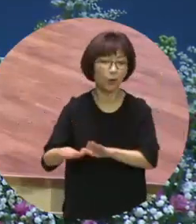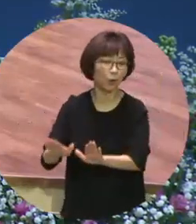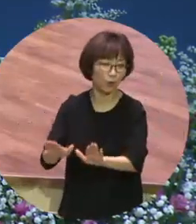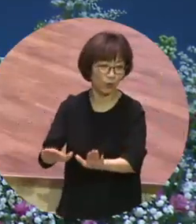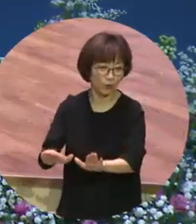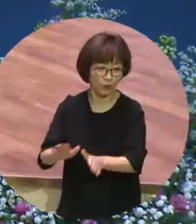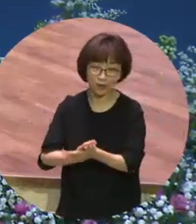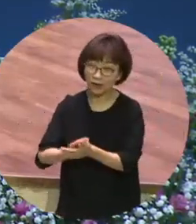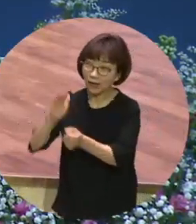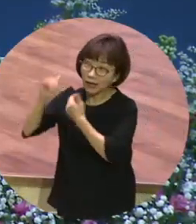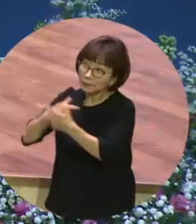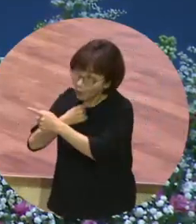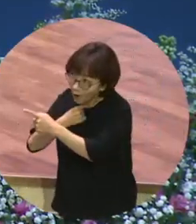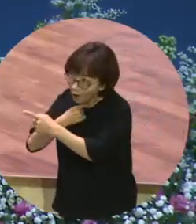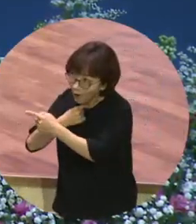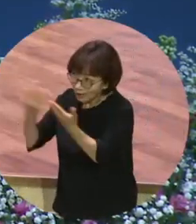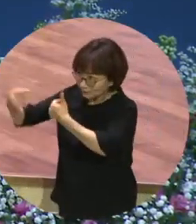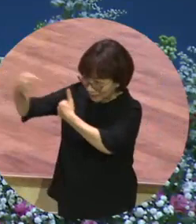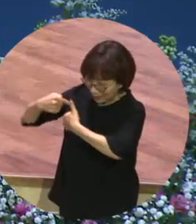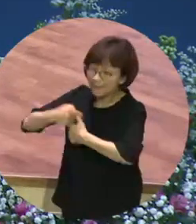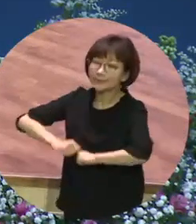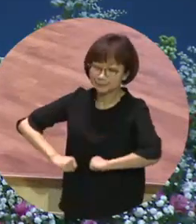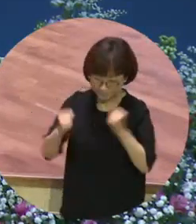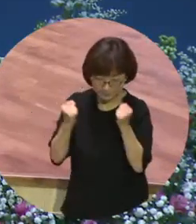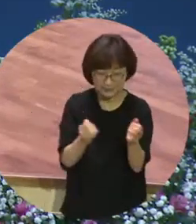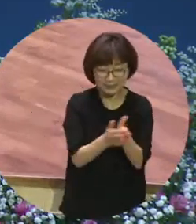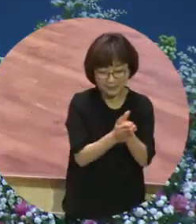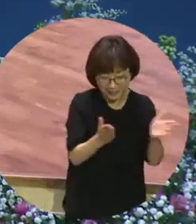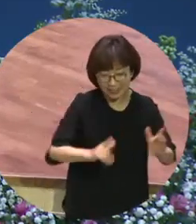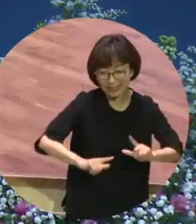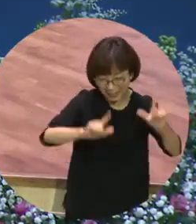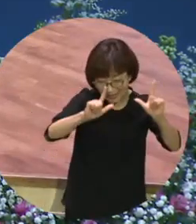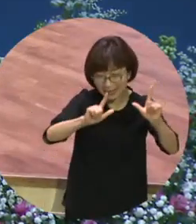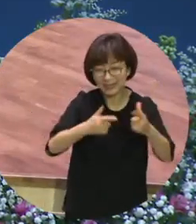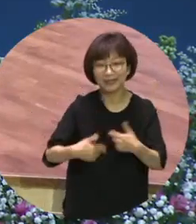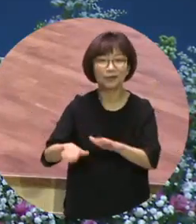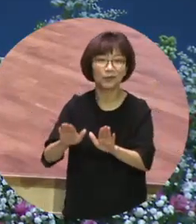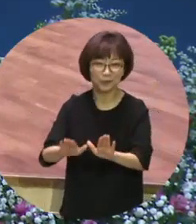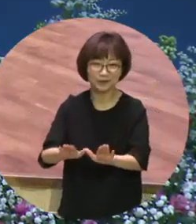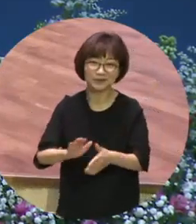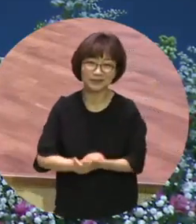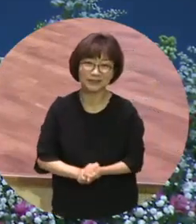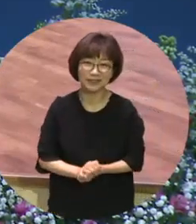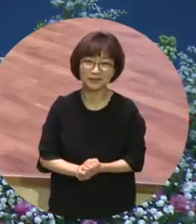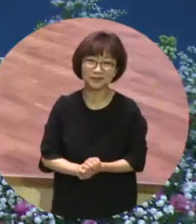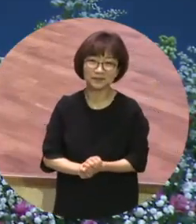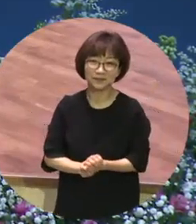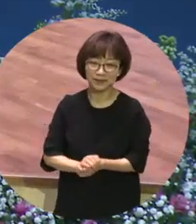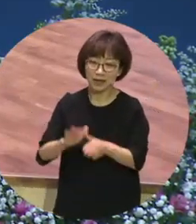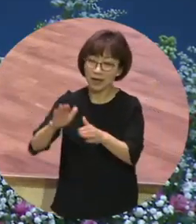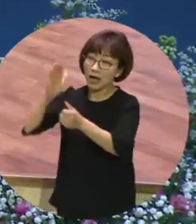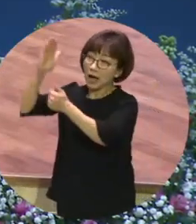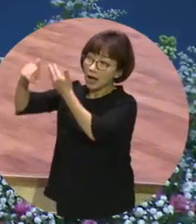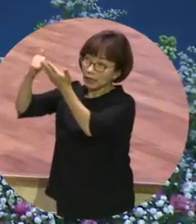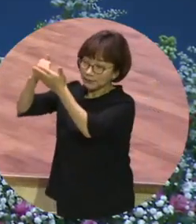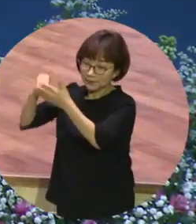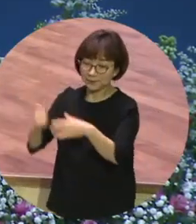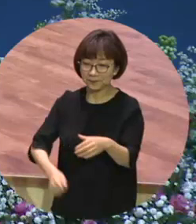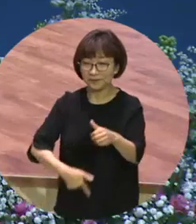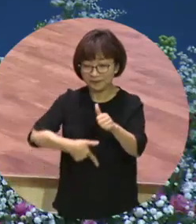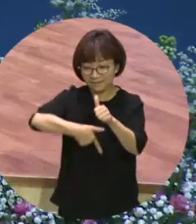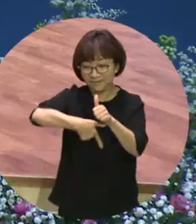원하신 일을 시작한 그날, 하나님께서 학기를 통하여 이스라엘 백성들에게 성전을 건축하라